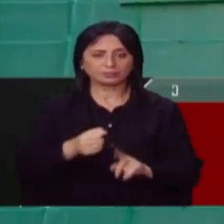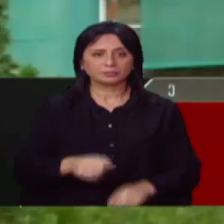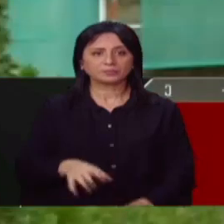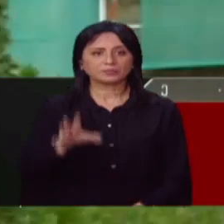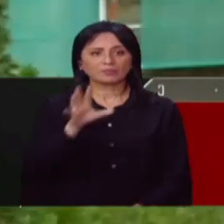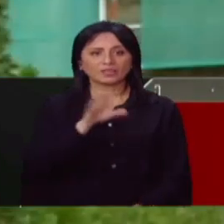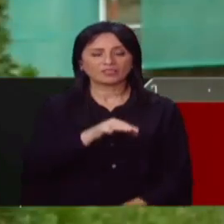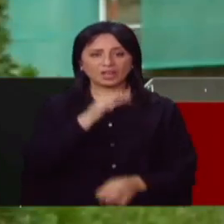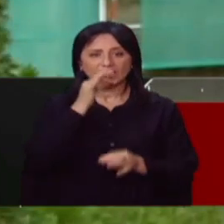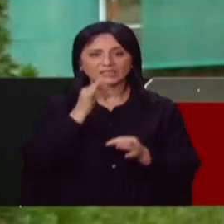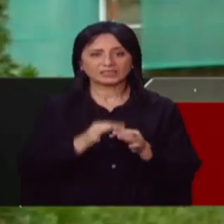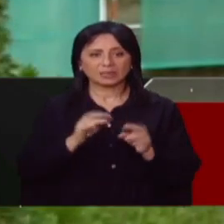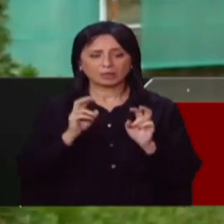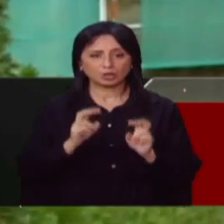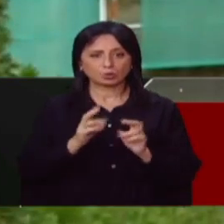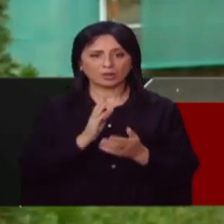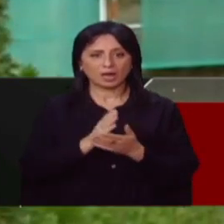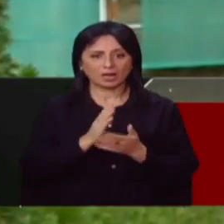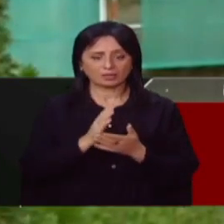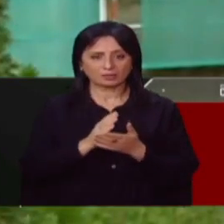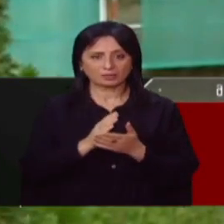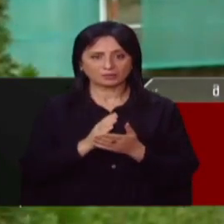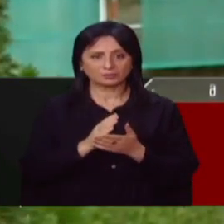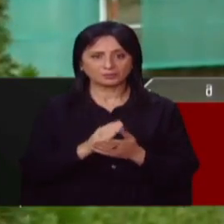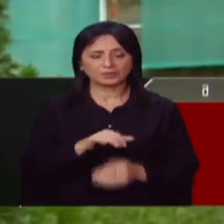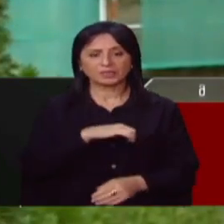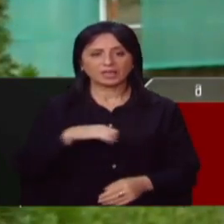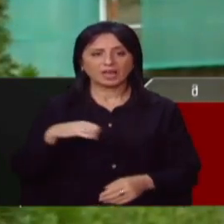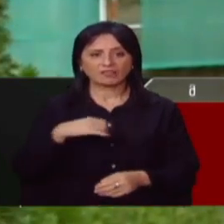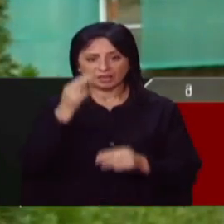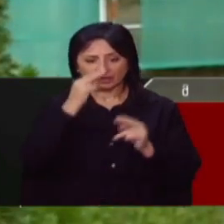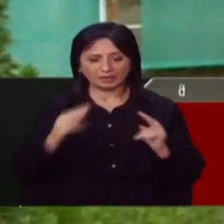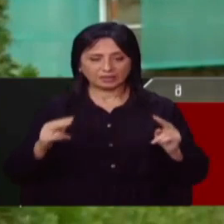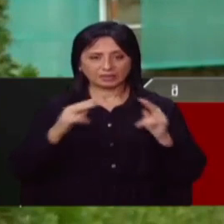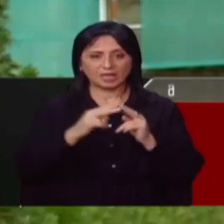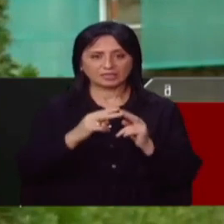ყველაზე საპასუხისგებლო არის თავად დიდი ტაძრის